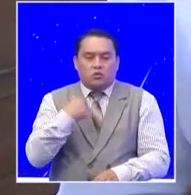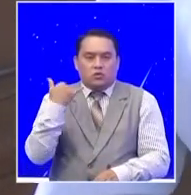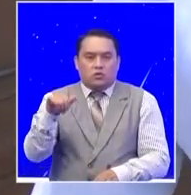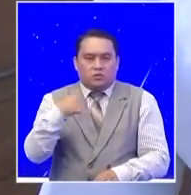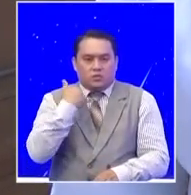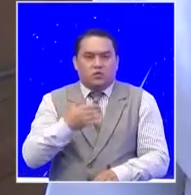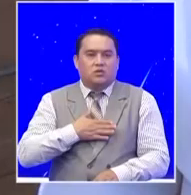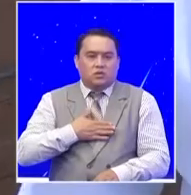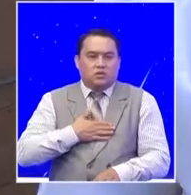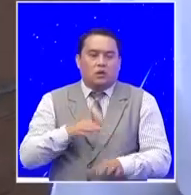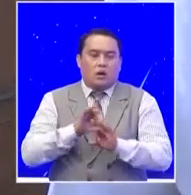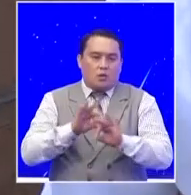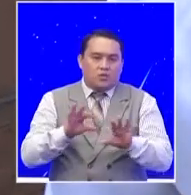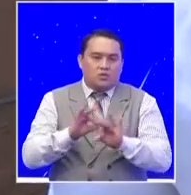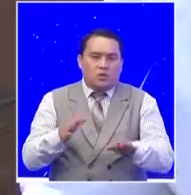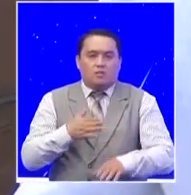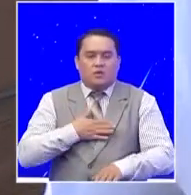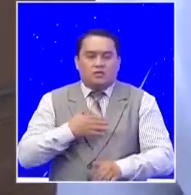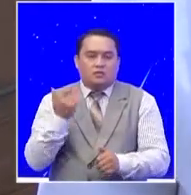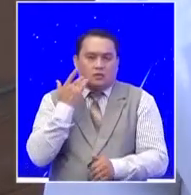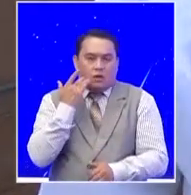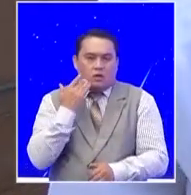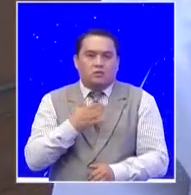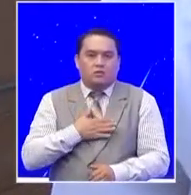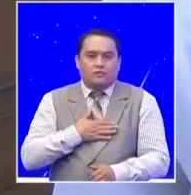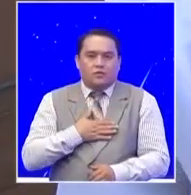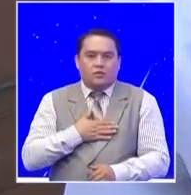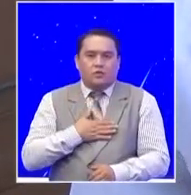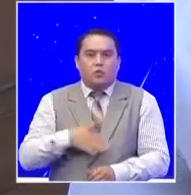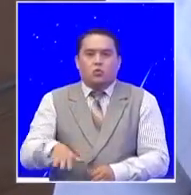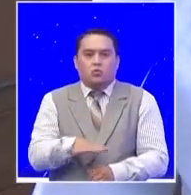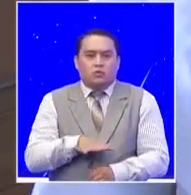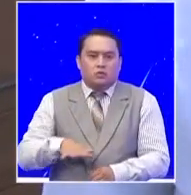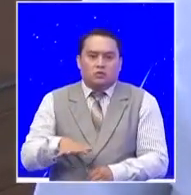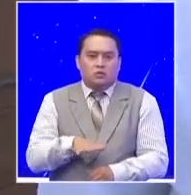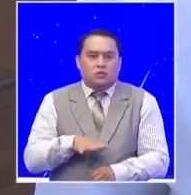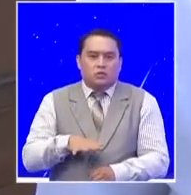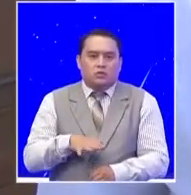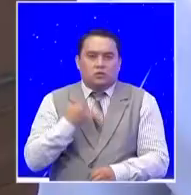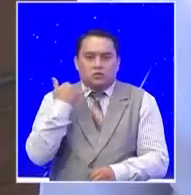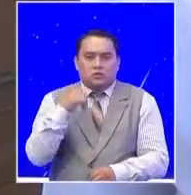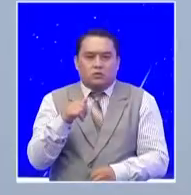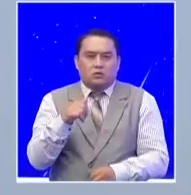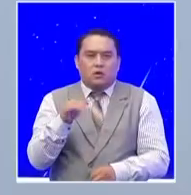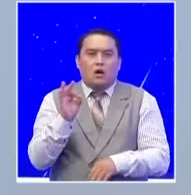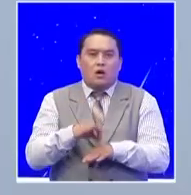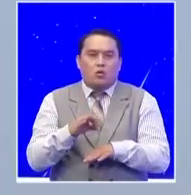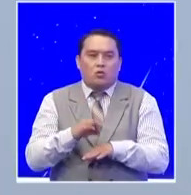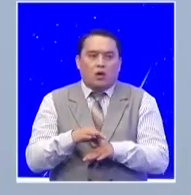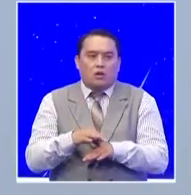тұрады, бізге жағдайларын айтып тұрады. Әркім өзінің жаңағы участкесі бойынша хабарласады ғой, ауырған